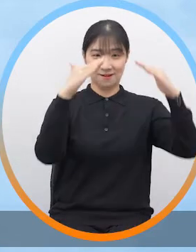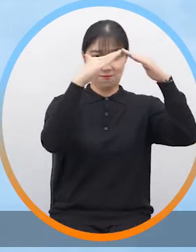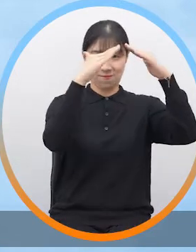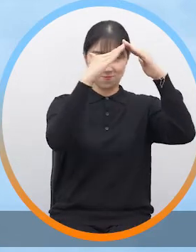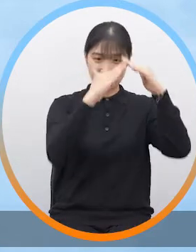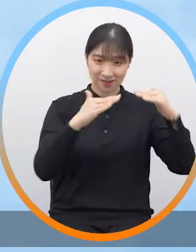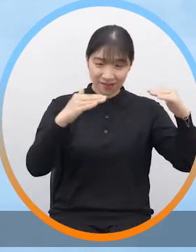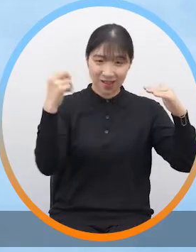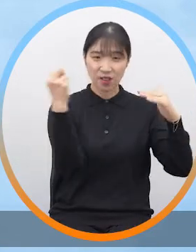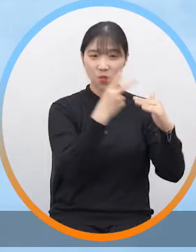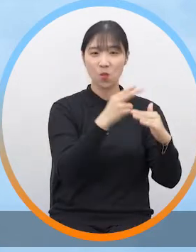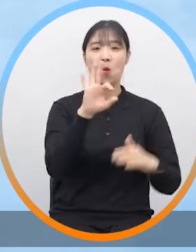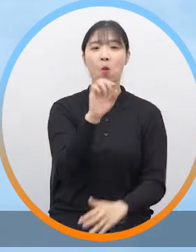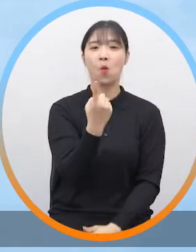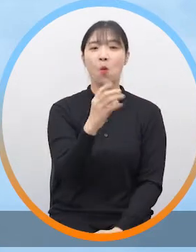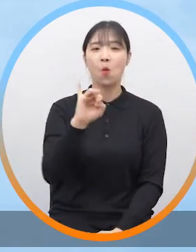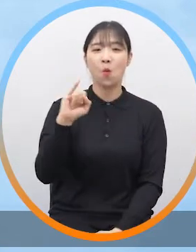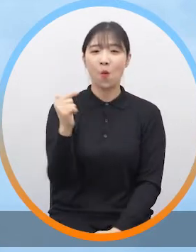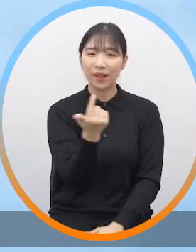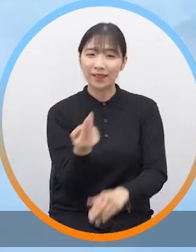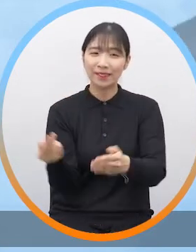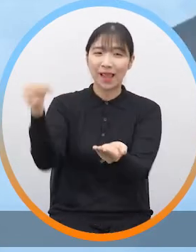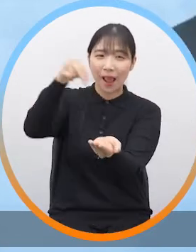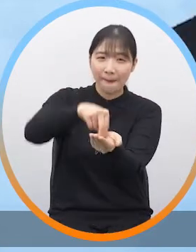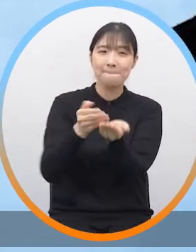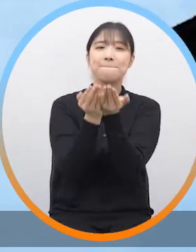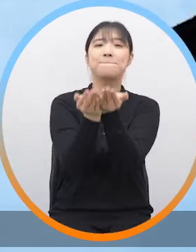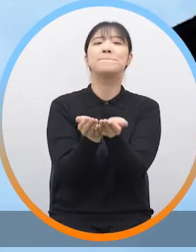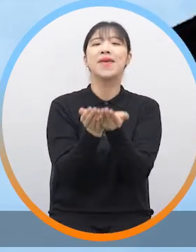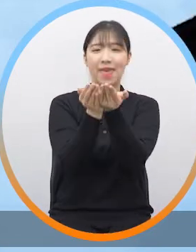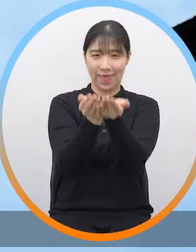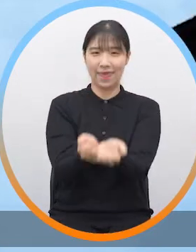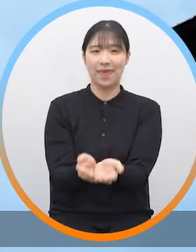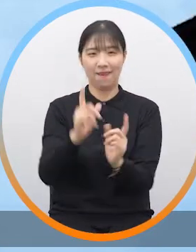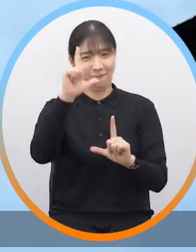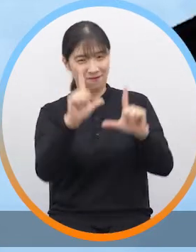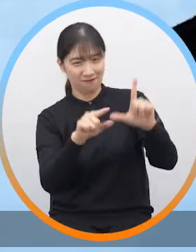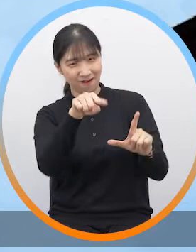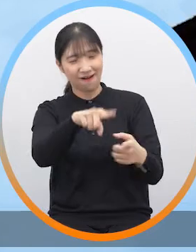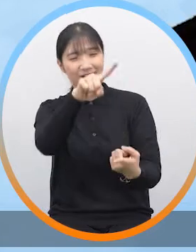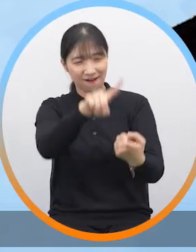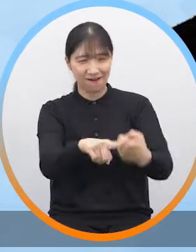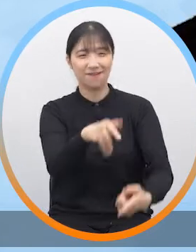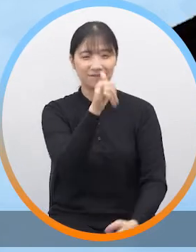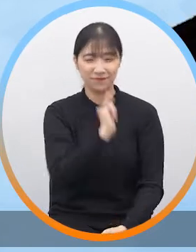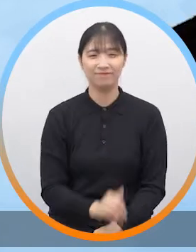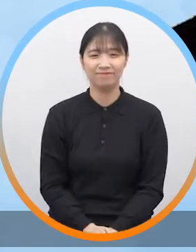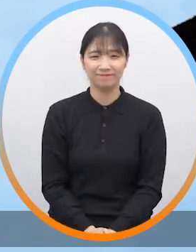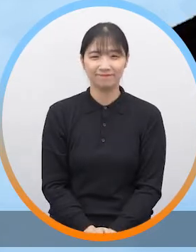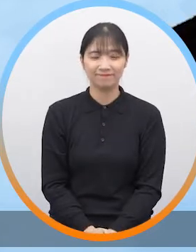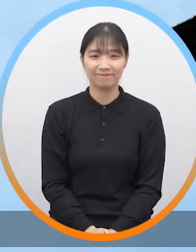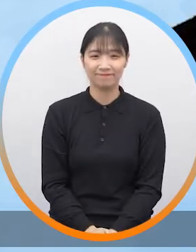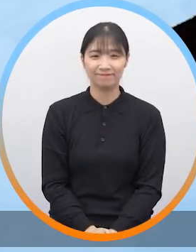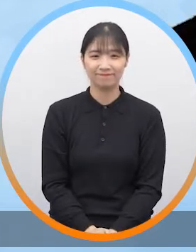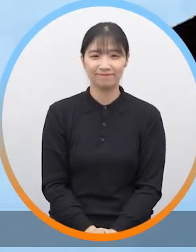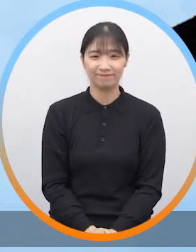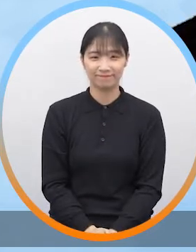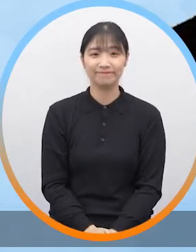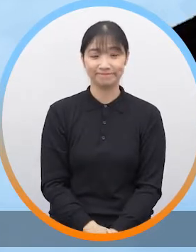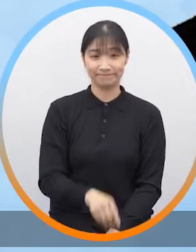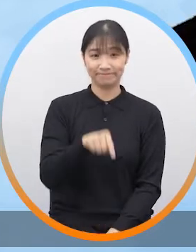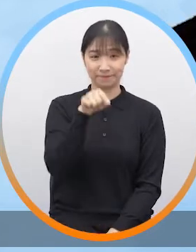정자와 왕인이 타고 갔다고 하는 배 하나를 지금 복원해 놓고 있습니다.